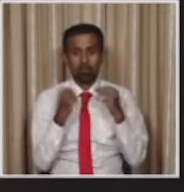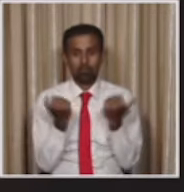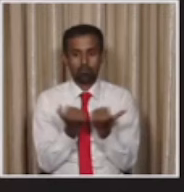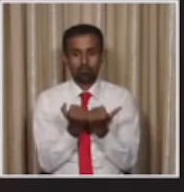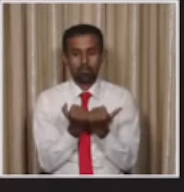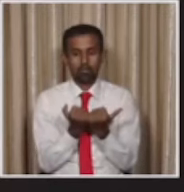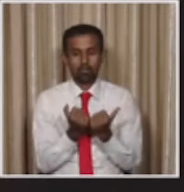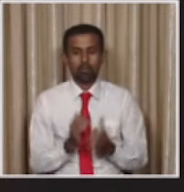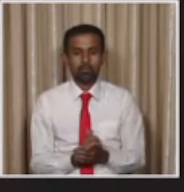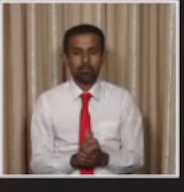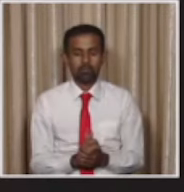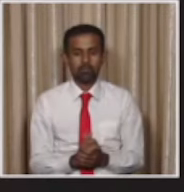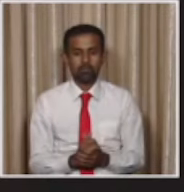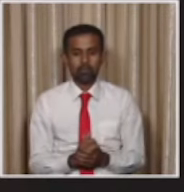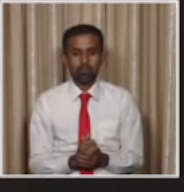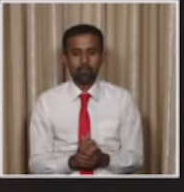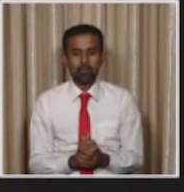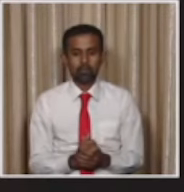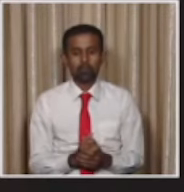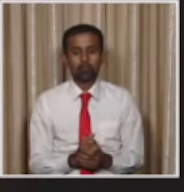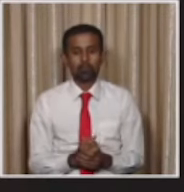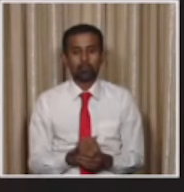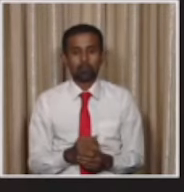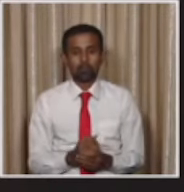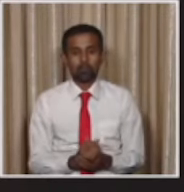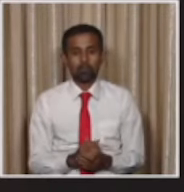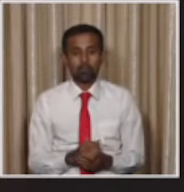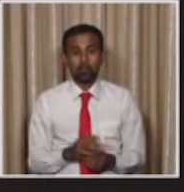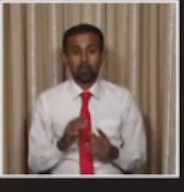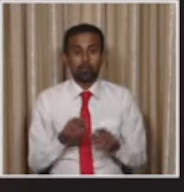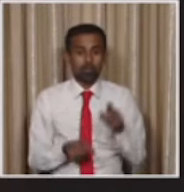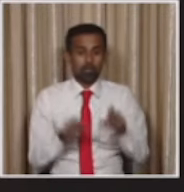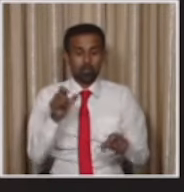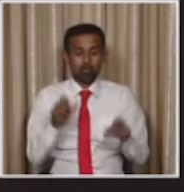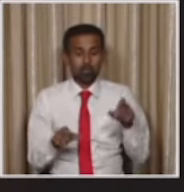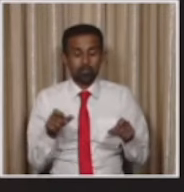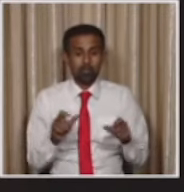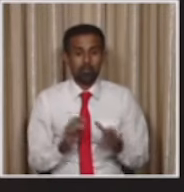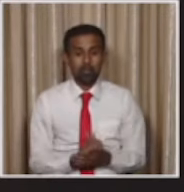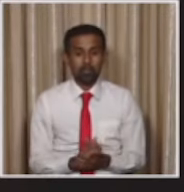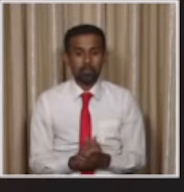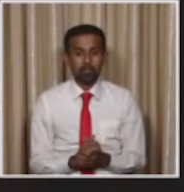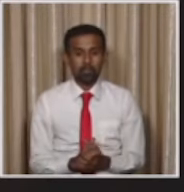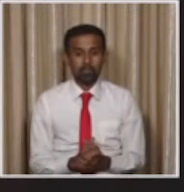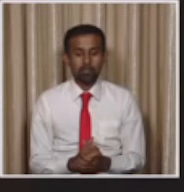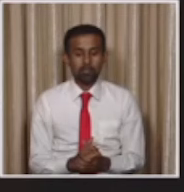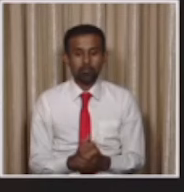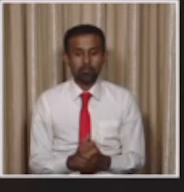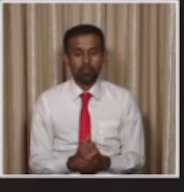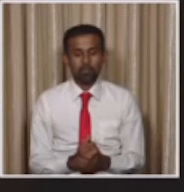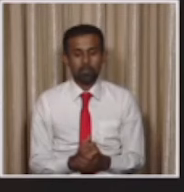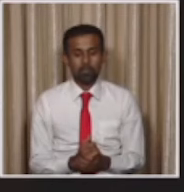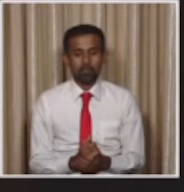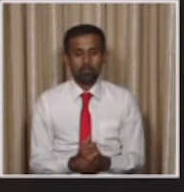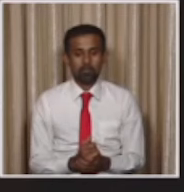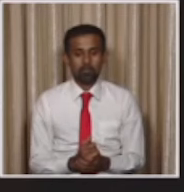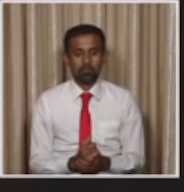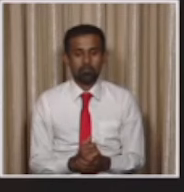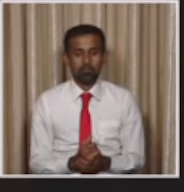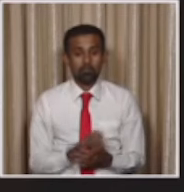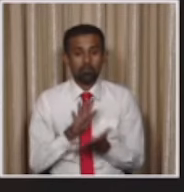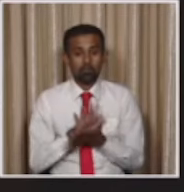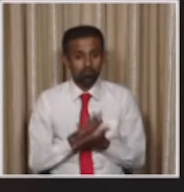අවුරුද්දට අපි දැන් කිට්ටු කරමින් ඉන්නවා. එතකොට පාරිභෝගිකයින්ට වැඩි වැඩියෙන් ආහාර පාන ඒ